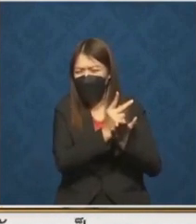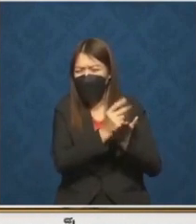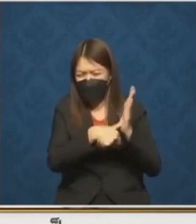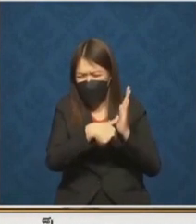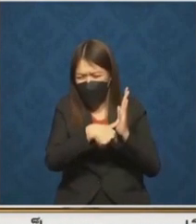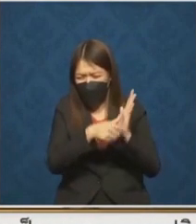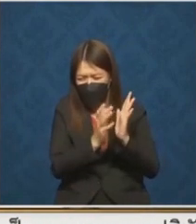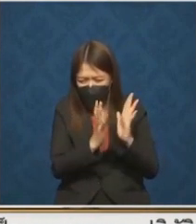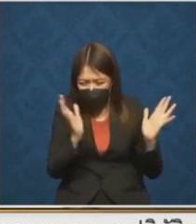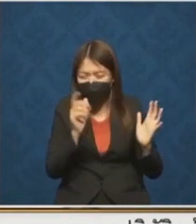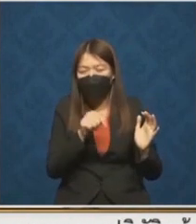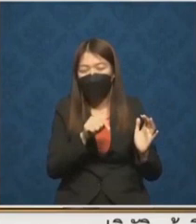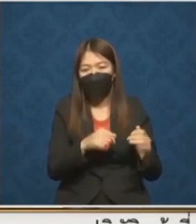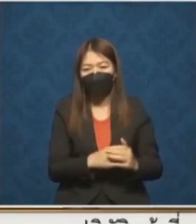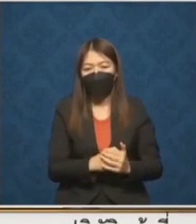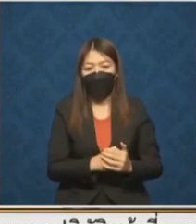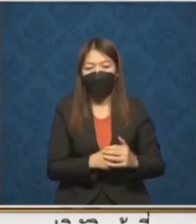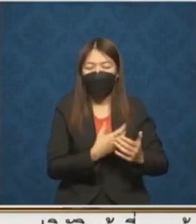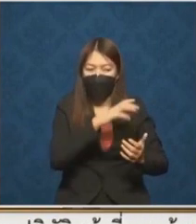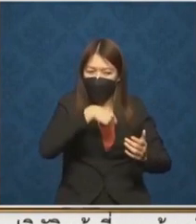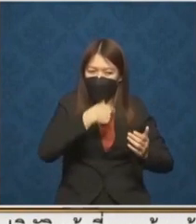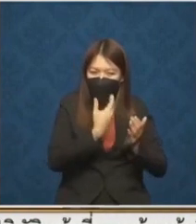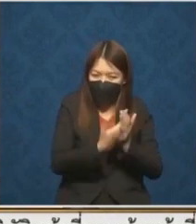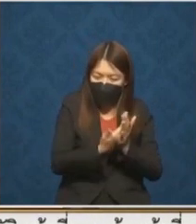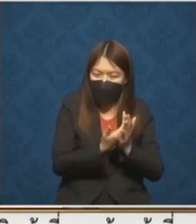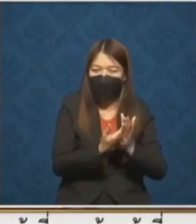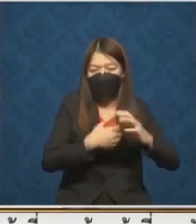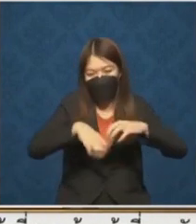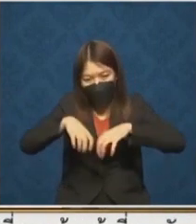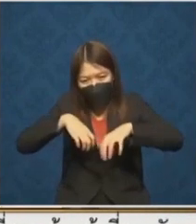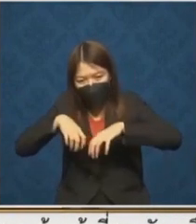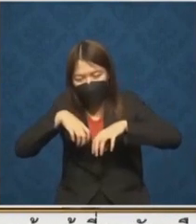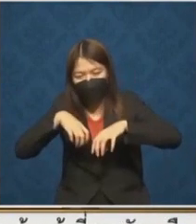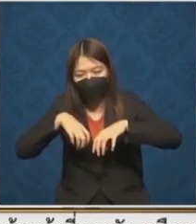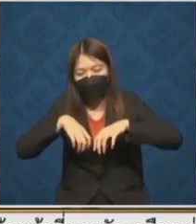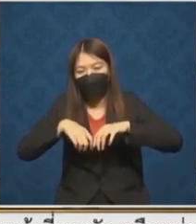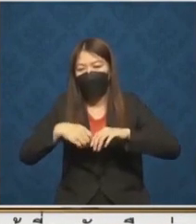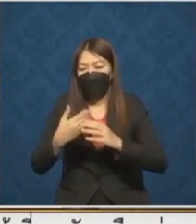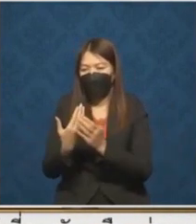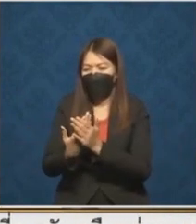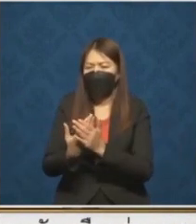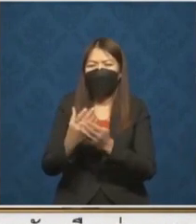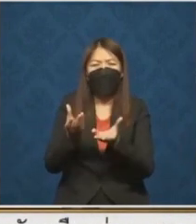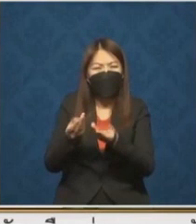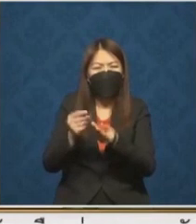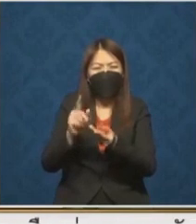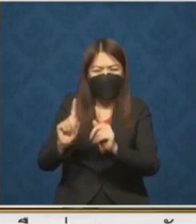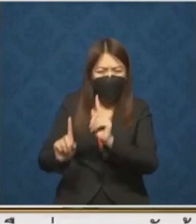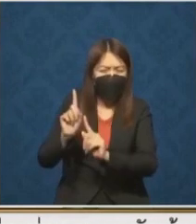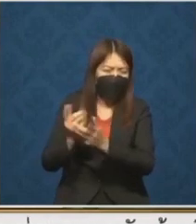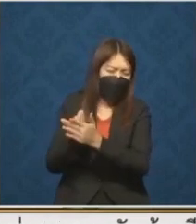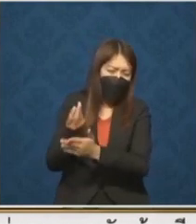ู่ตัวเดียวว่าจะเอาสินทรัพมาบริหารถ้ามาบริหารเอาแ่ราคาประเมินถ้ารวม